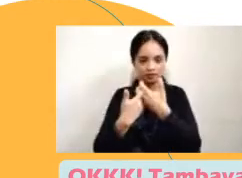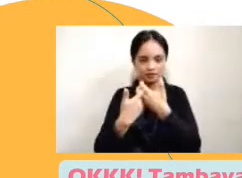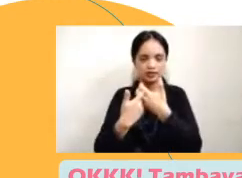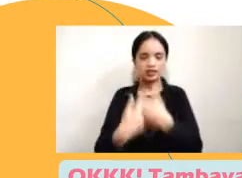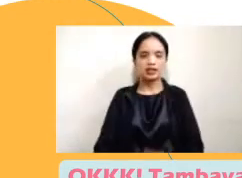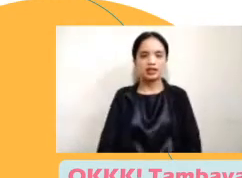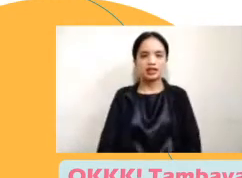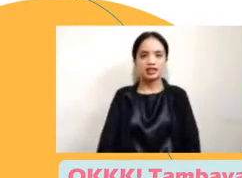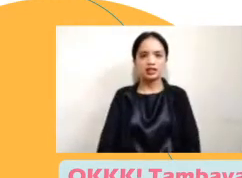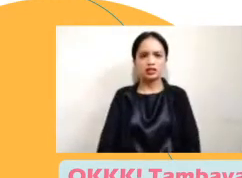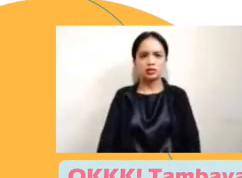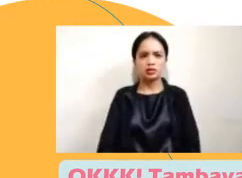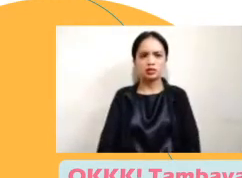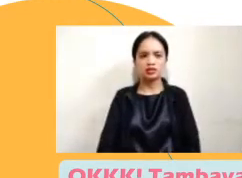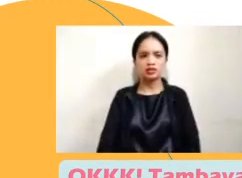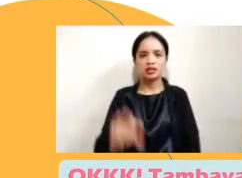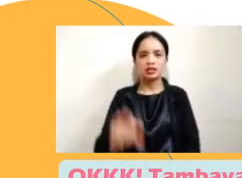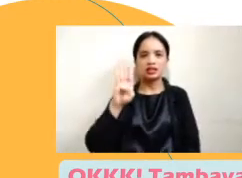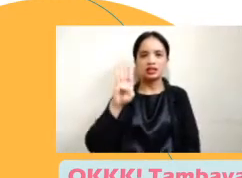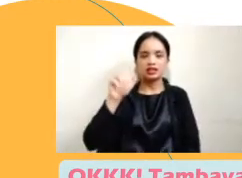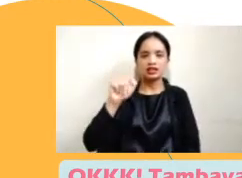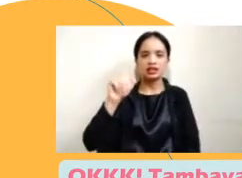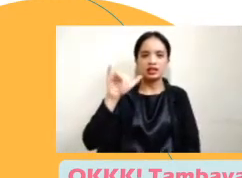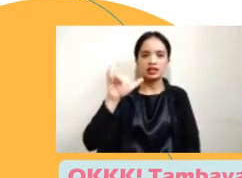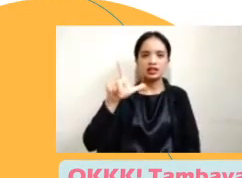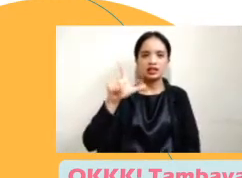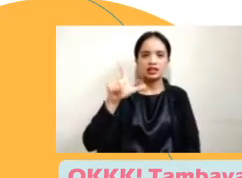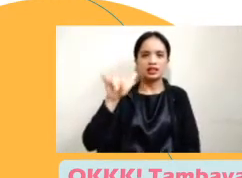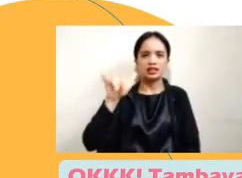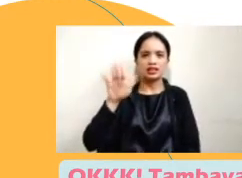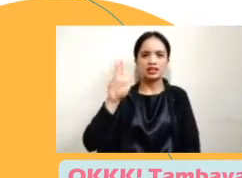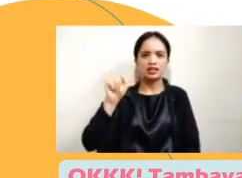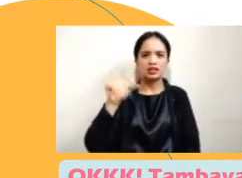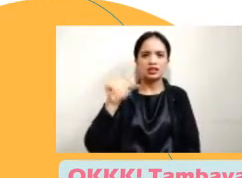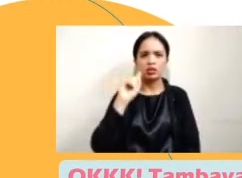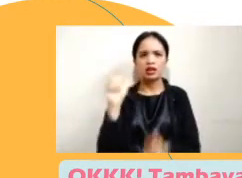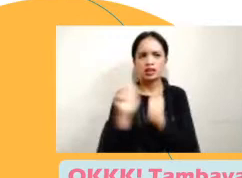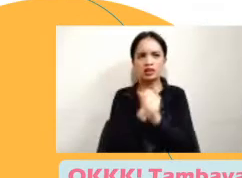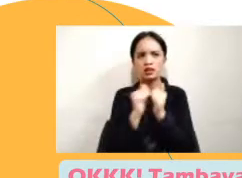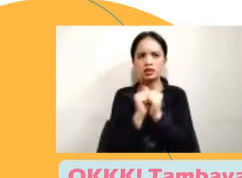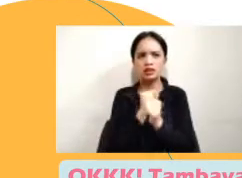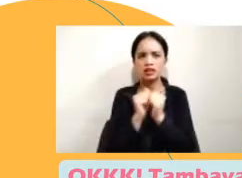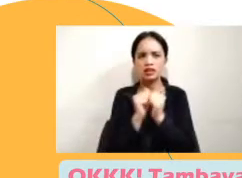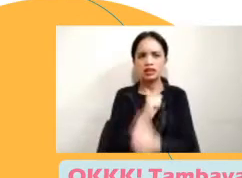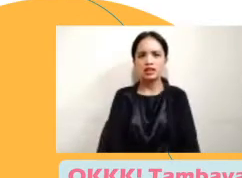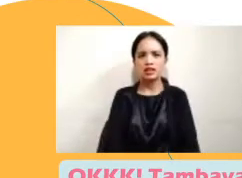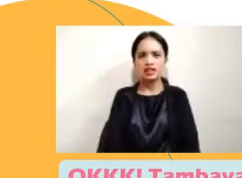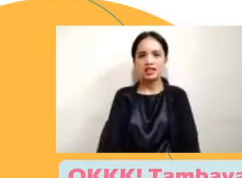Balaybay. Ang ganda ng balaybay. Ano ibig sabihin ng balaybay? Laway.